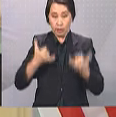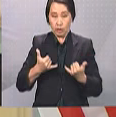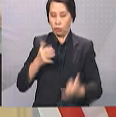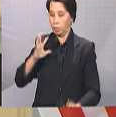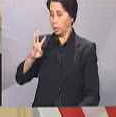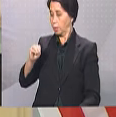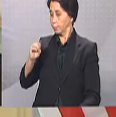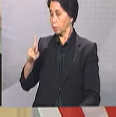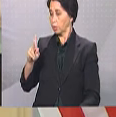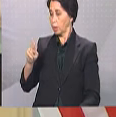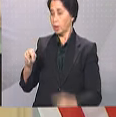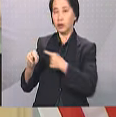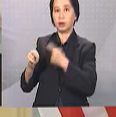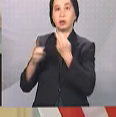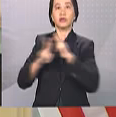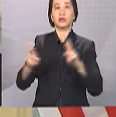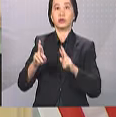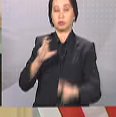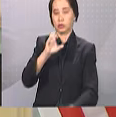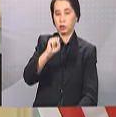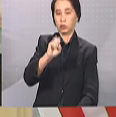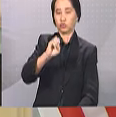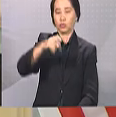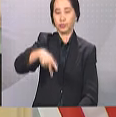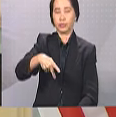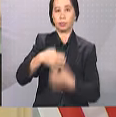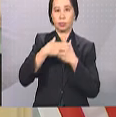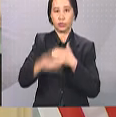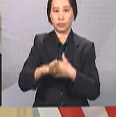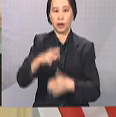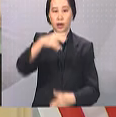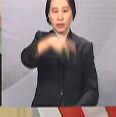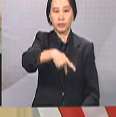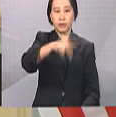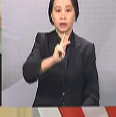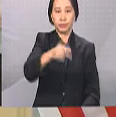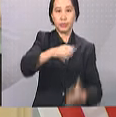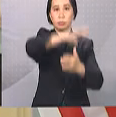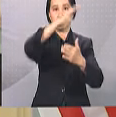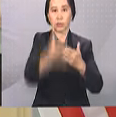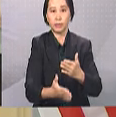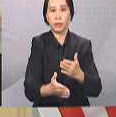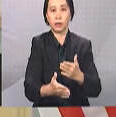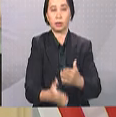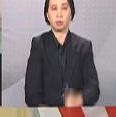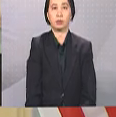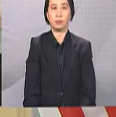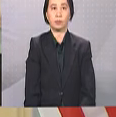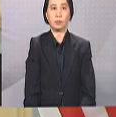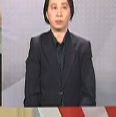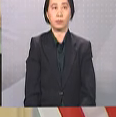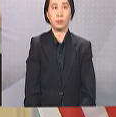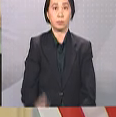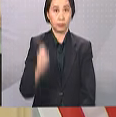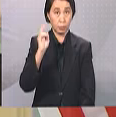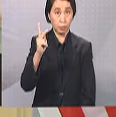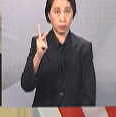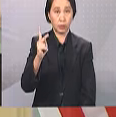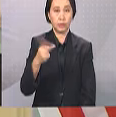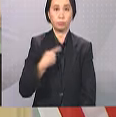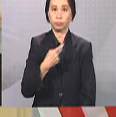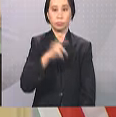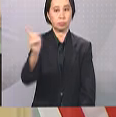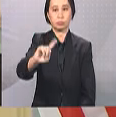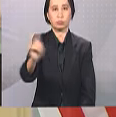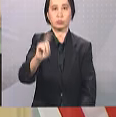MKN sedang menyediakan SOP selepas PKP ditamatkan. Ya. Alright. Jadi kita